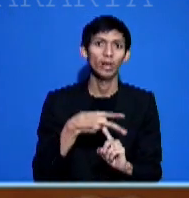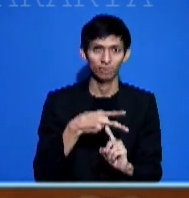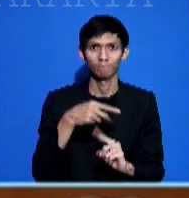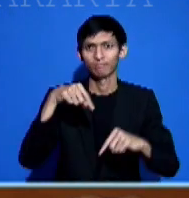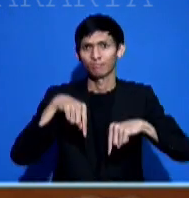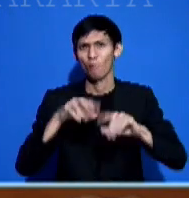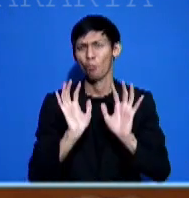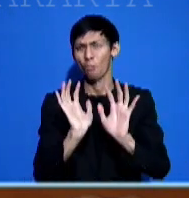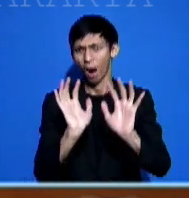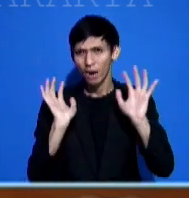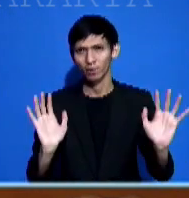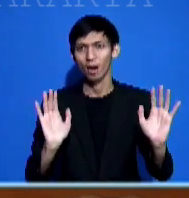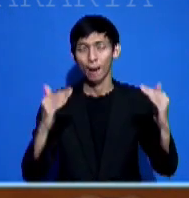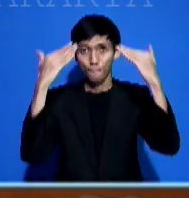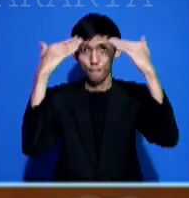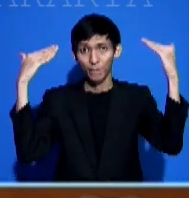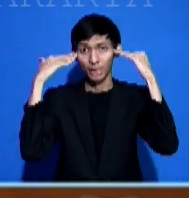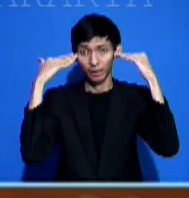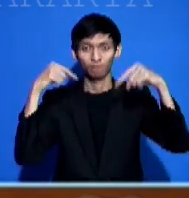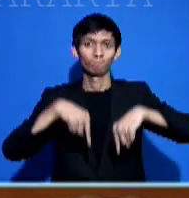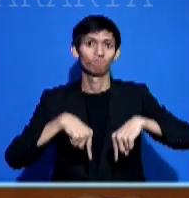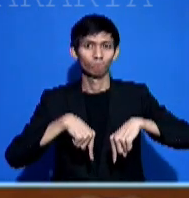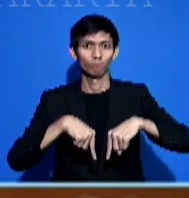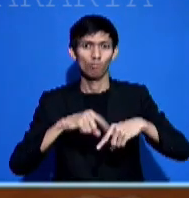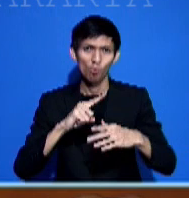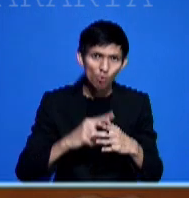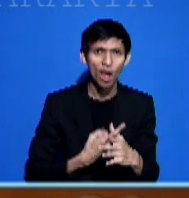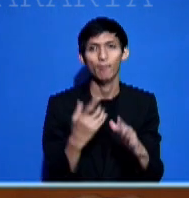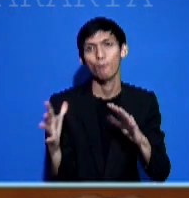ulanbruariangapong gunung kidulamptianen